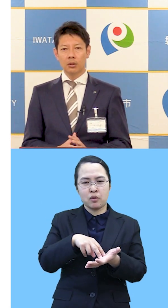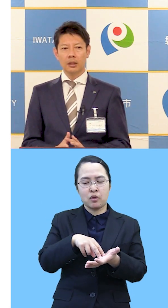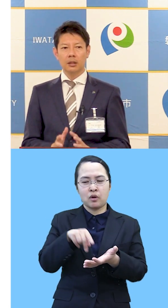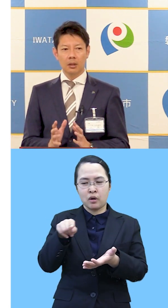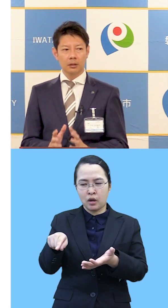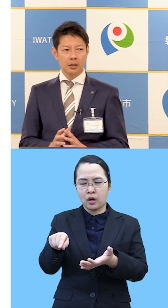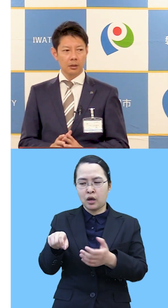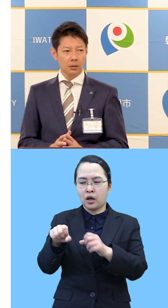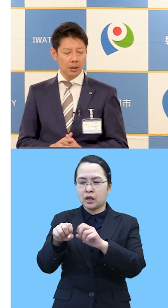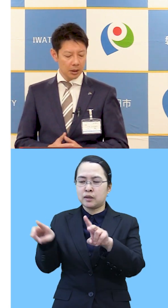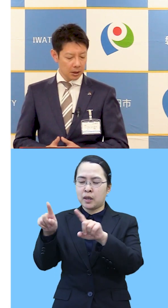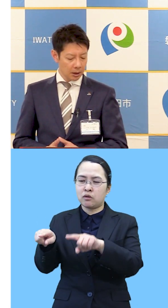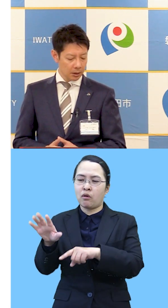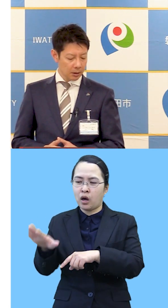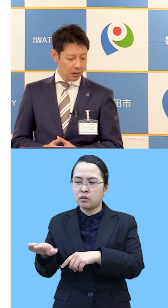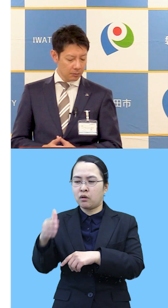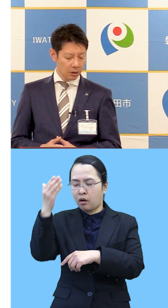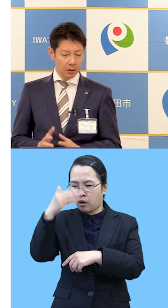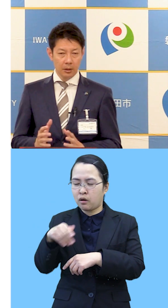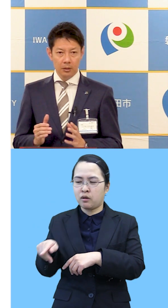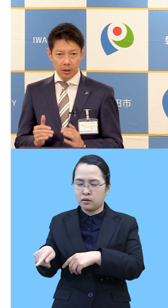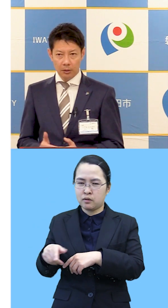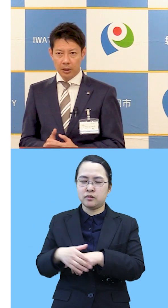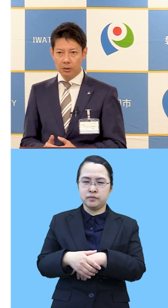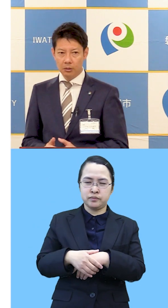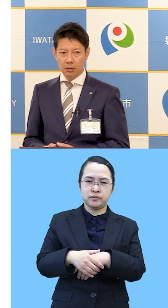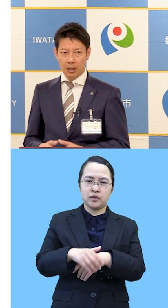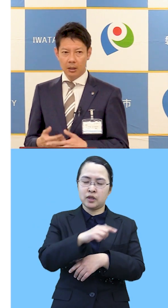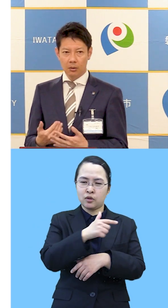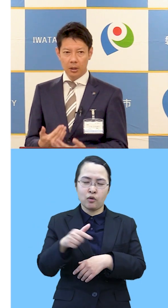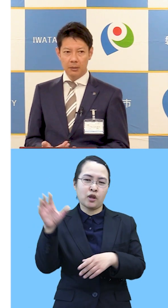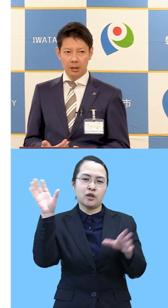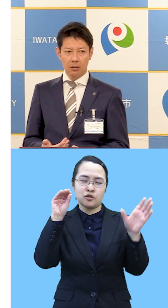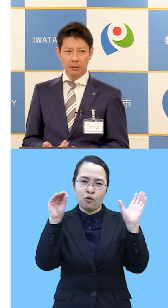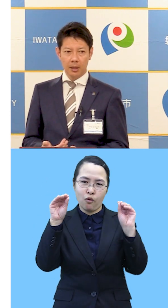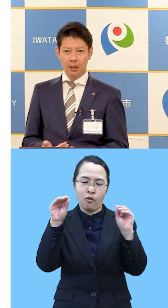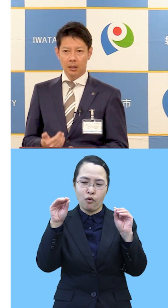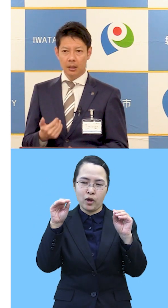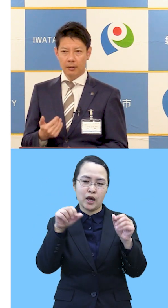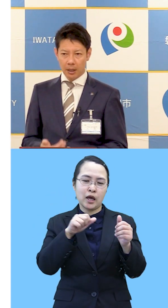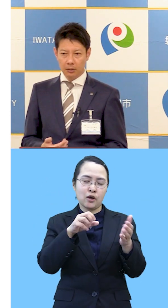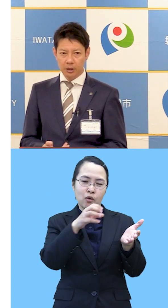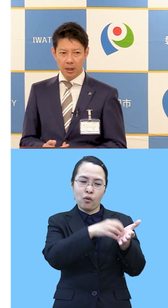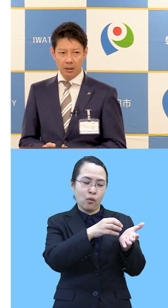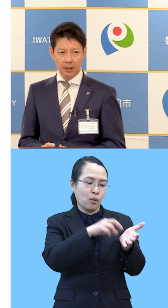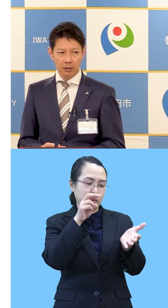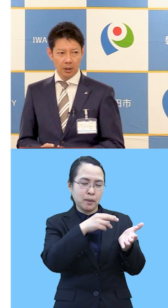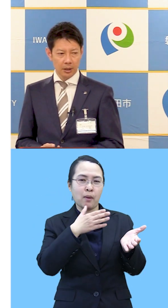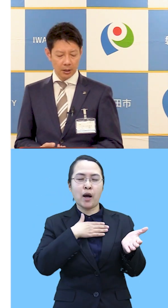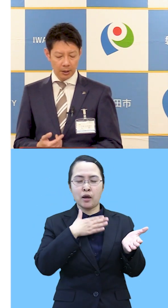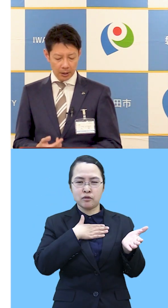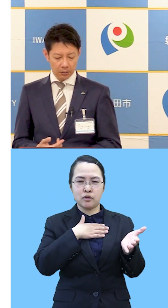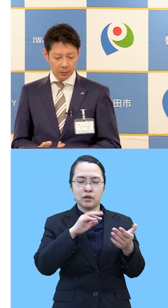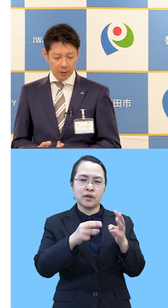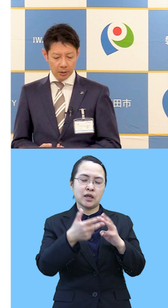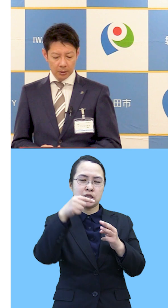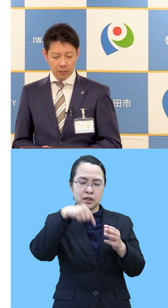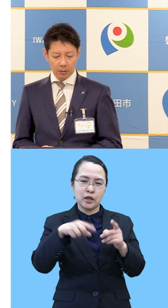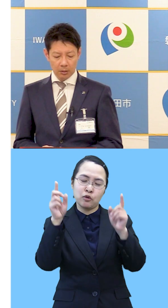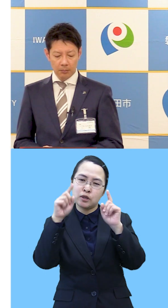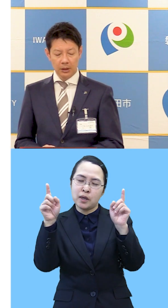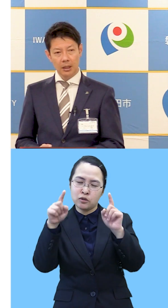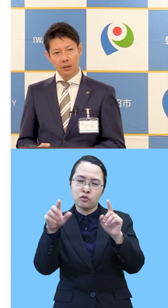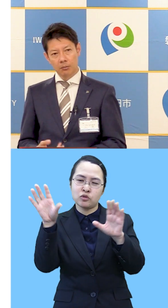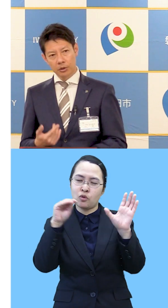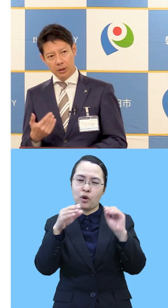ここでこういうことやってるのかという先ほどの話じゃないですけれども、いろんな情報がこれ見にこれば分かると、市内イベントの話が分かる